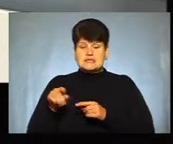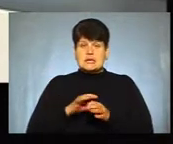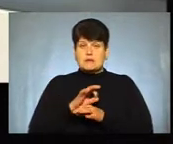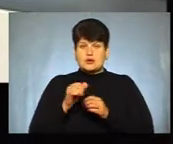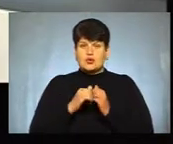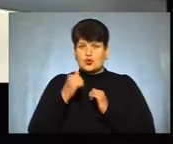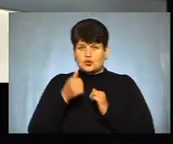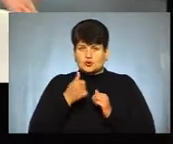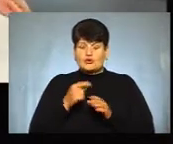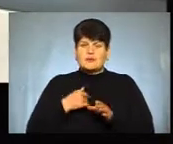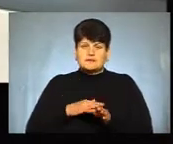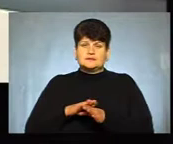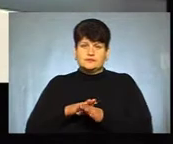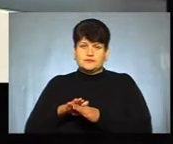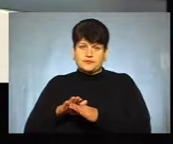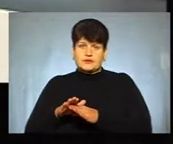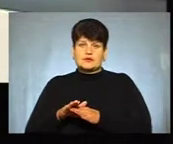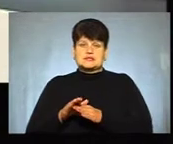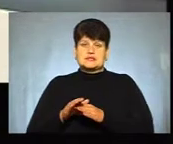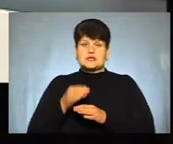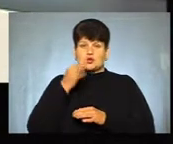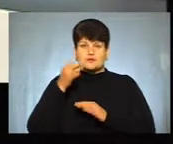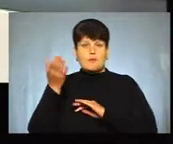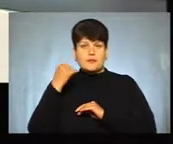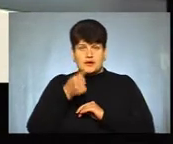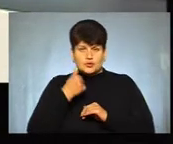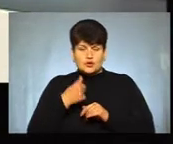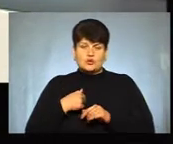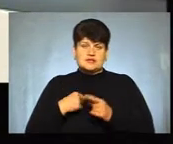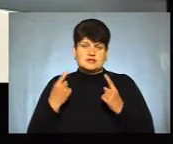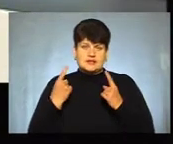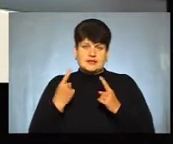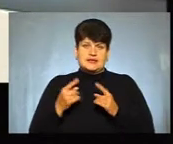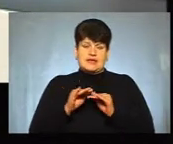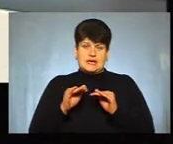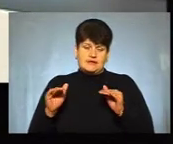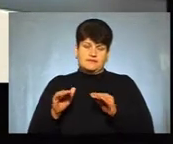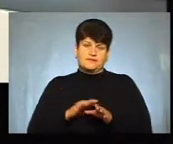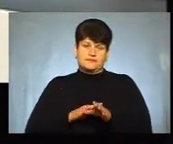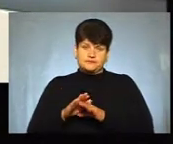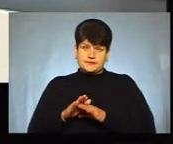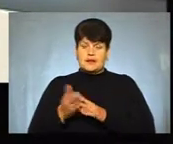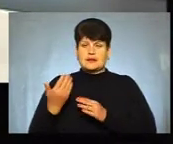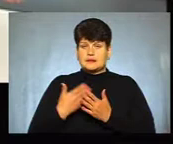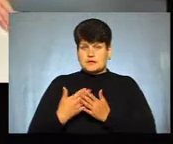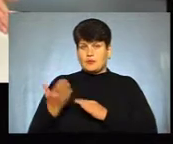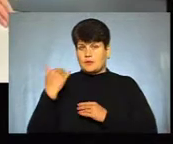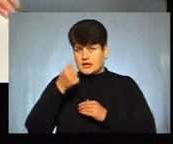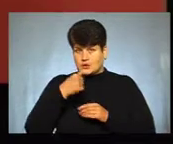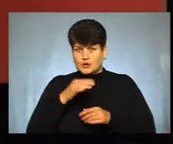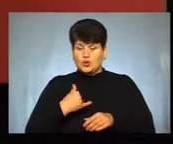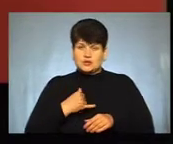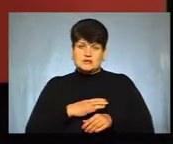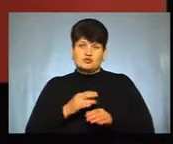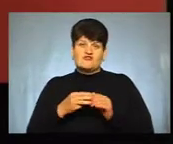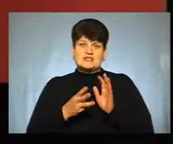кожного року ми їх реалізовуємо попередні, за досвідом попередніх років у нас доволі високий рівень реалізації. А, наприклад, в попередніх роках в нас було 18